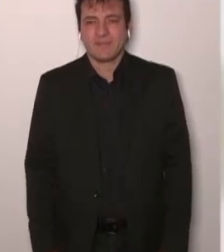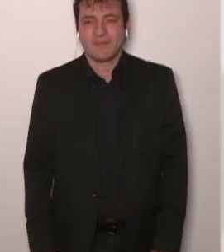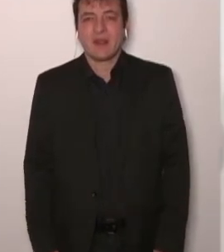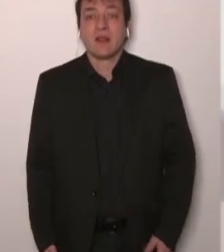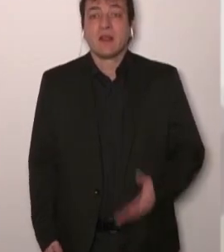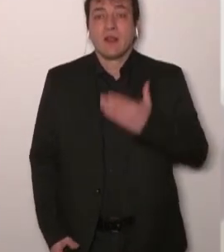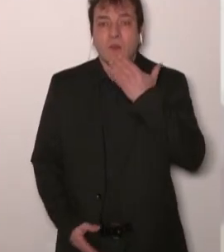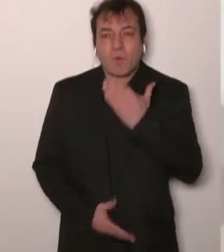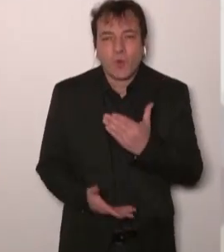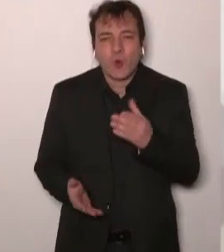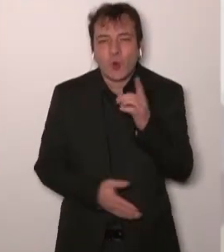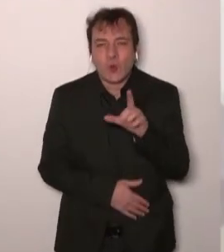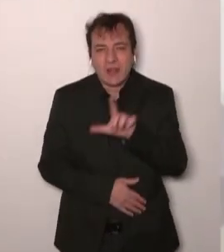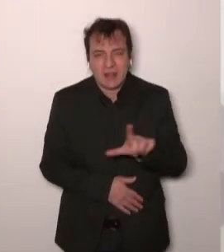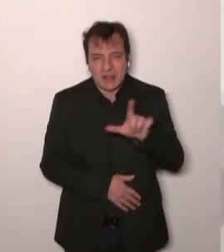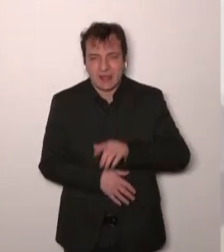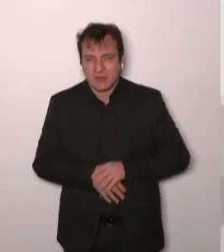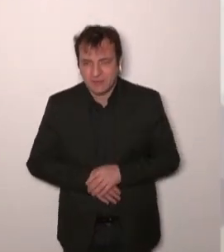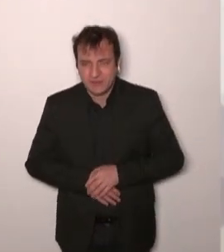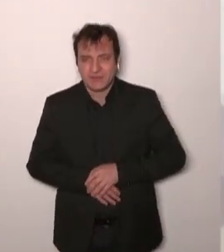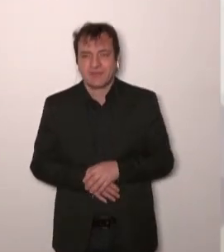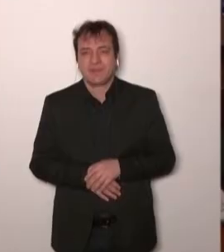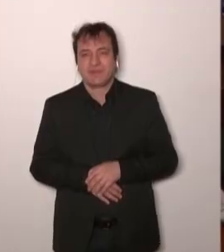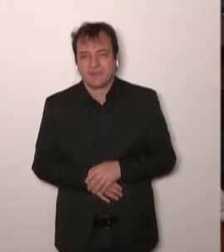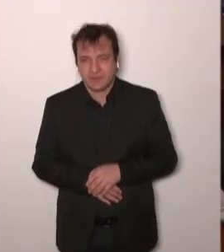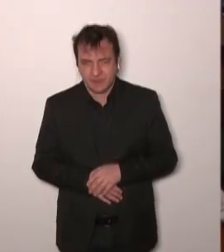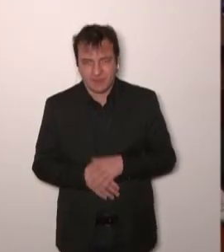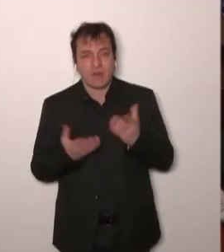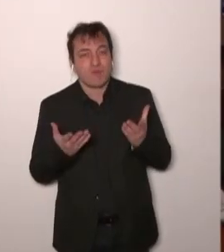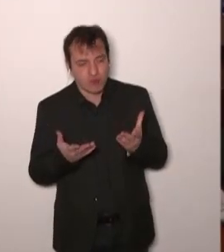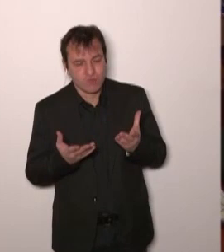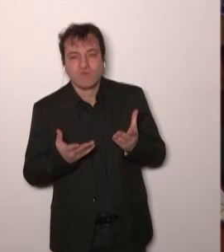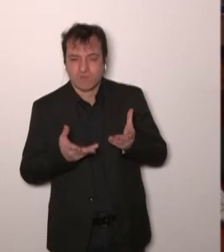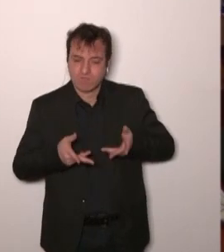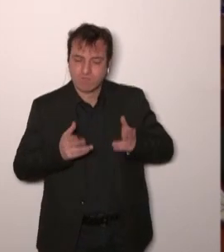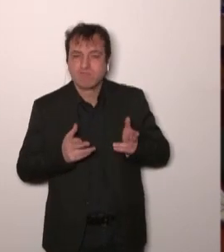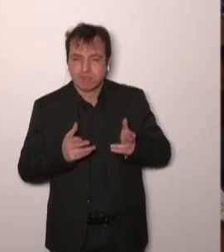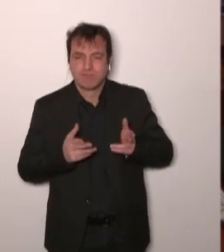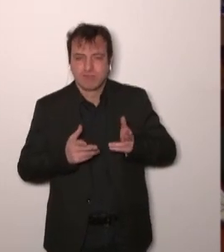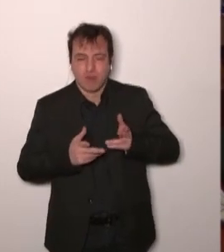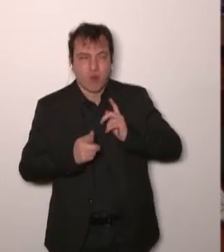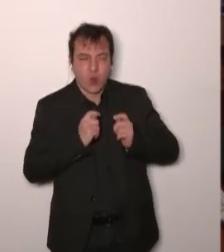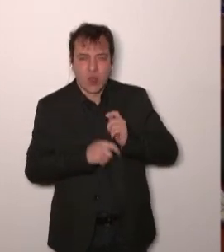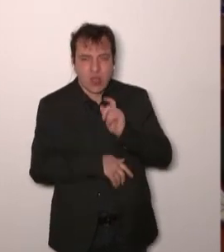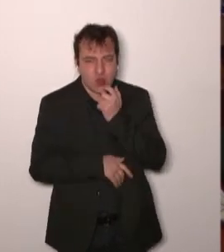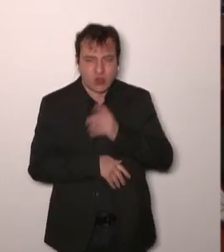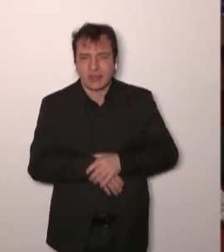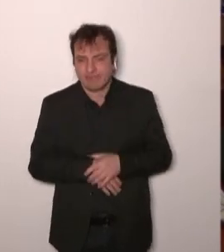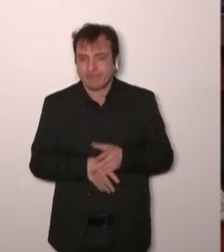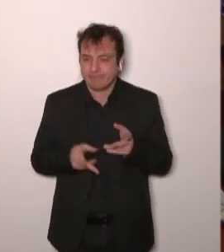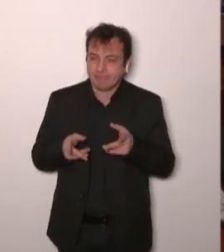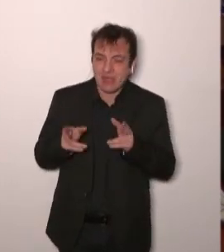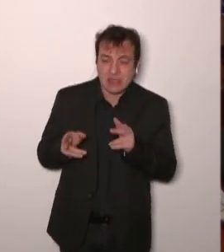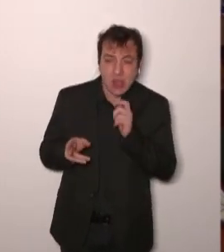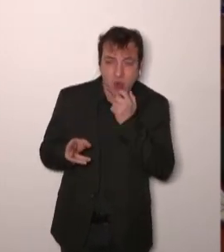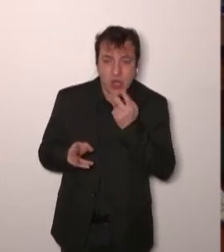Bonjour Denis, we're going to make this session in English. So some sessions will be in English, some will be in French. You have your translation